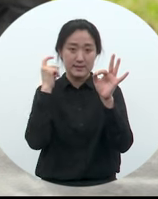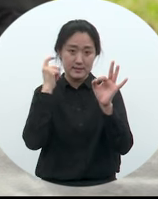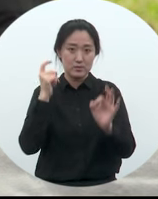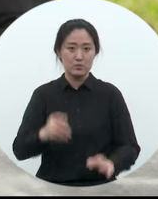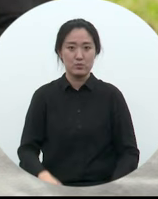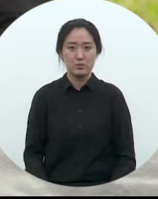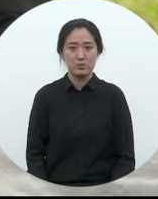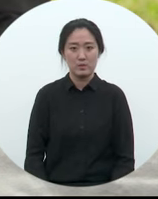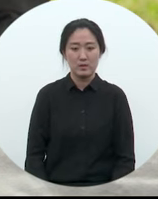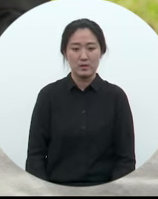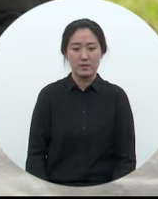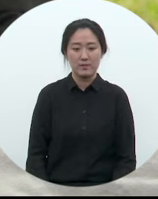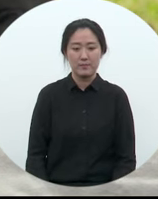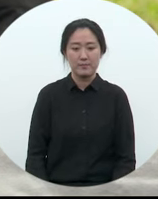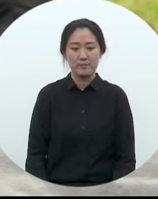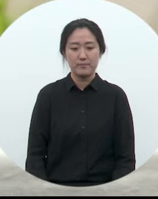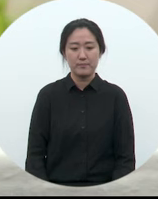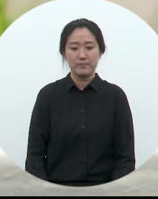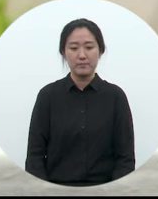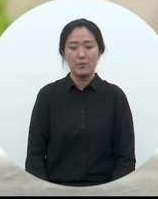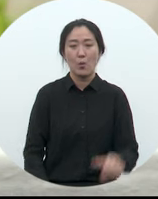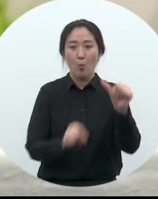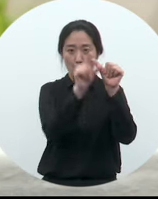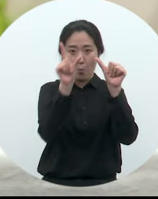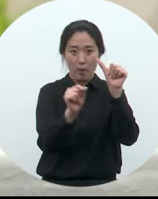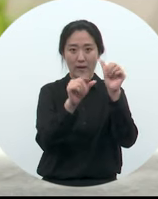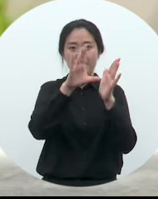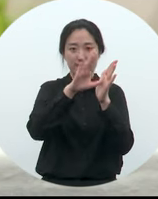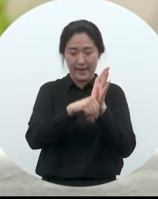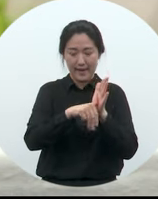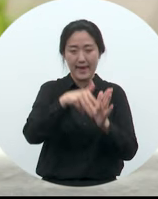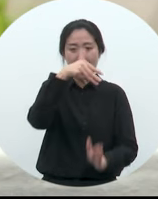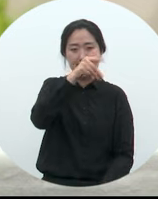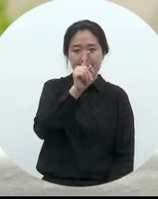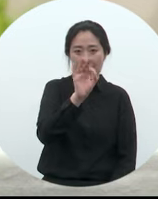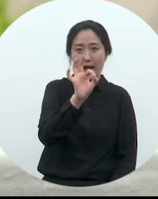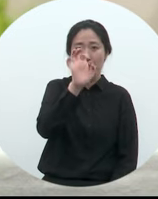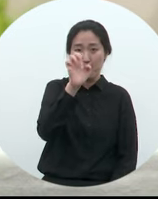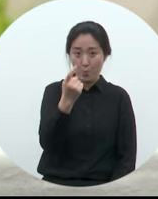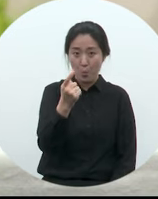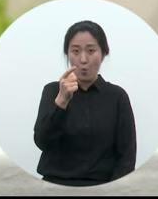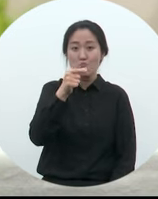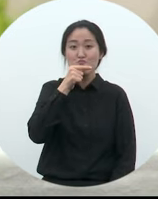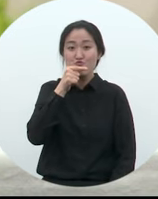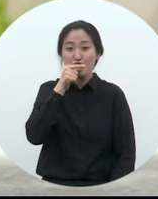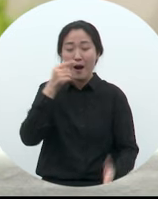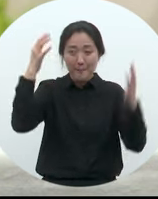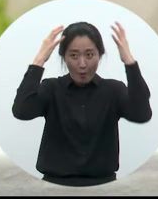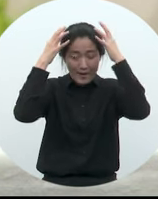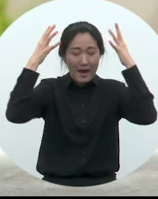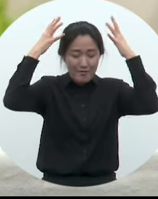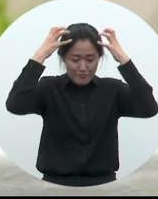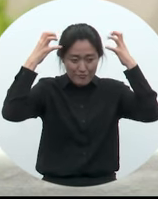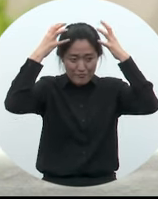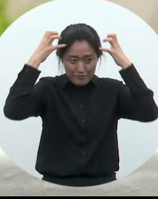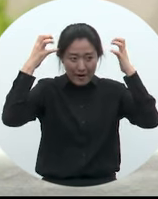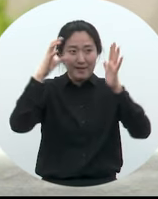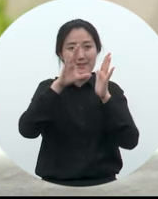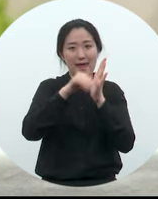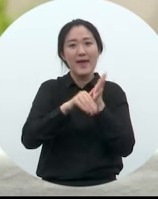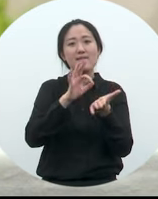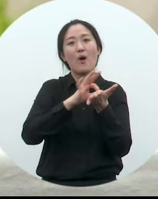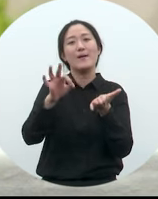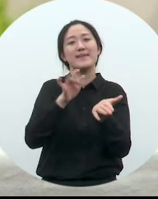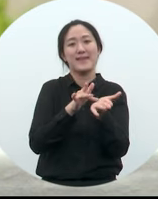이 석창포라는 약은 여러분들 많이 들어보셨을 거예요. 5월 단오 때 창포물에 머리를 감고 그러잖아요.